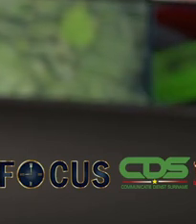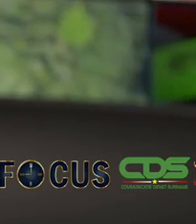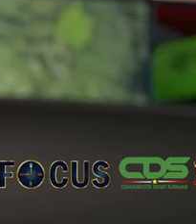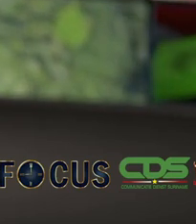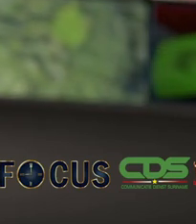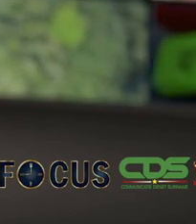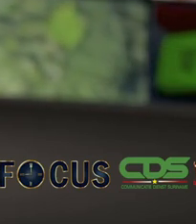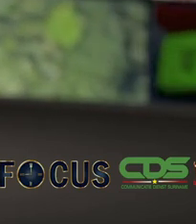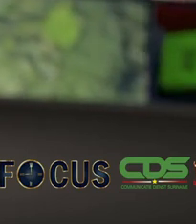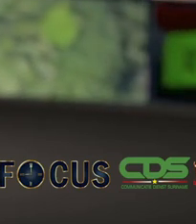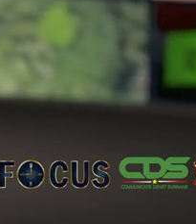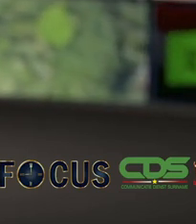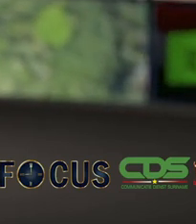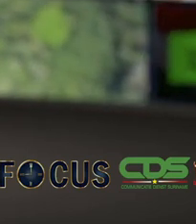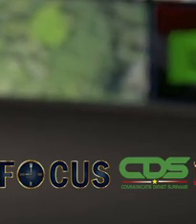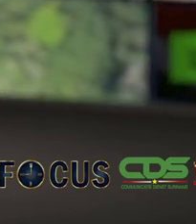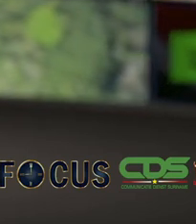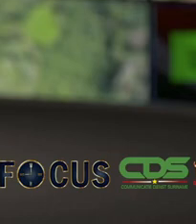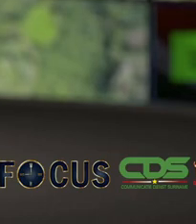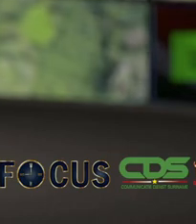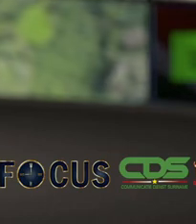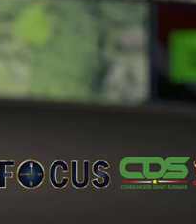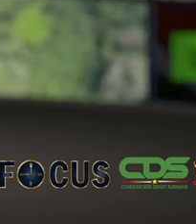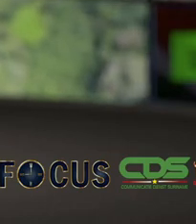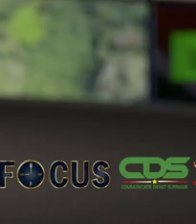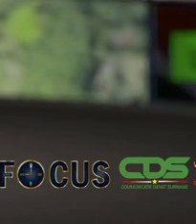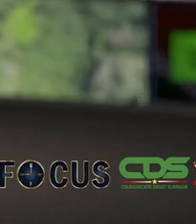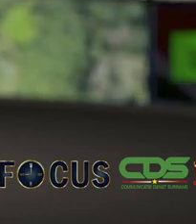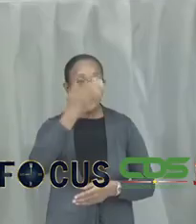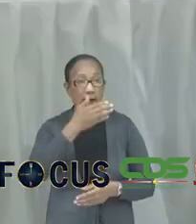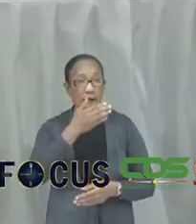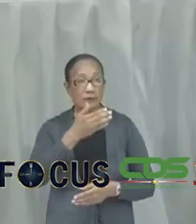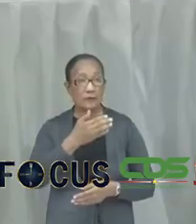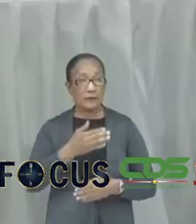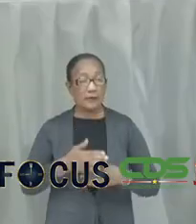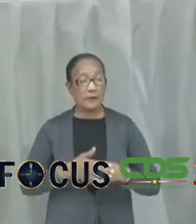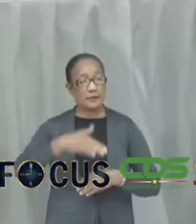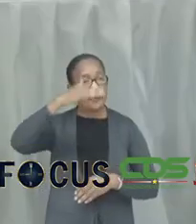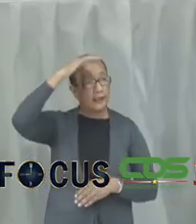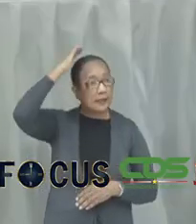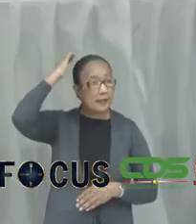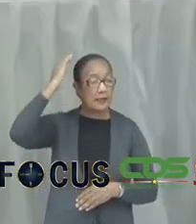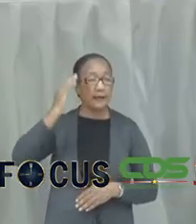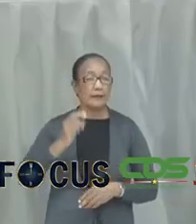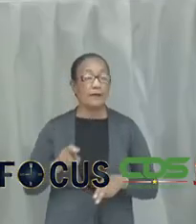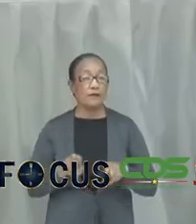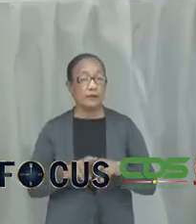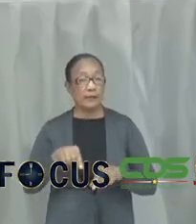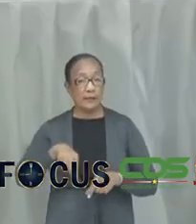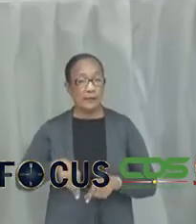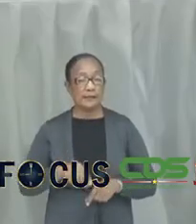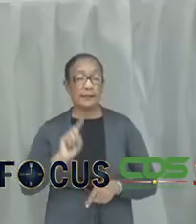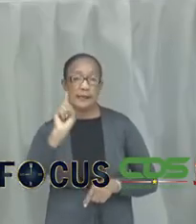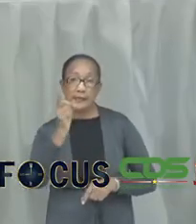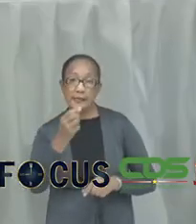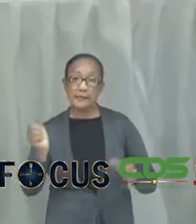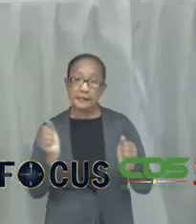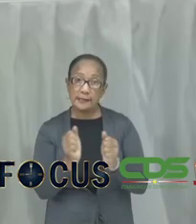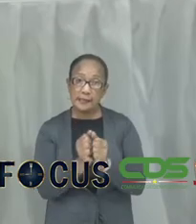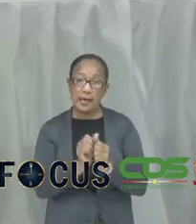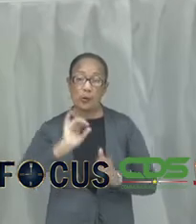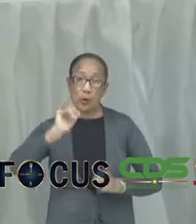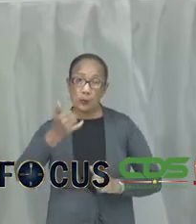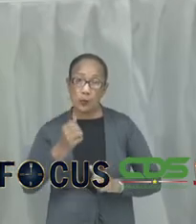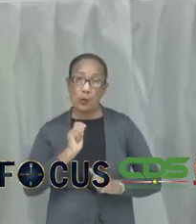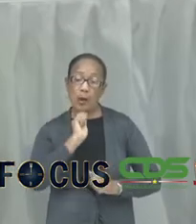eerste COVID-19 persconferentie voor 2022. Dit is de eerste keer voor dit jaar dat wij weer een persconferentie